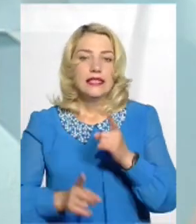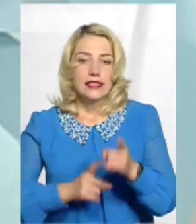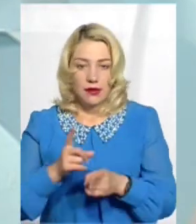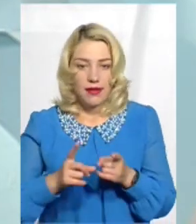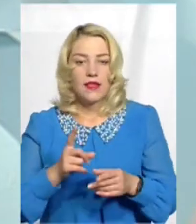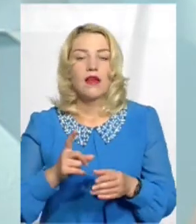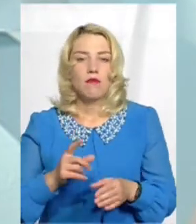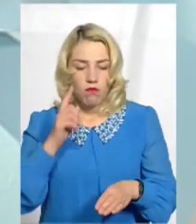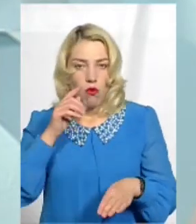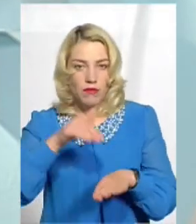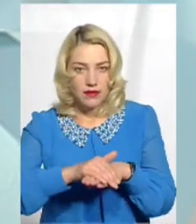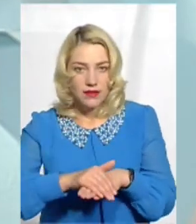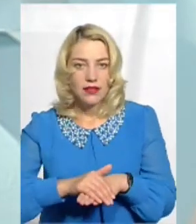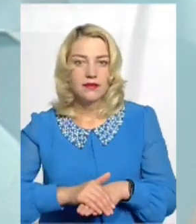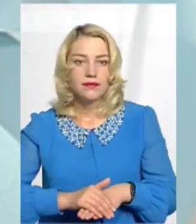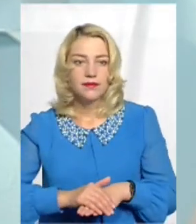що